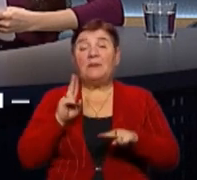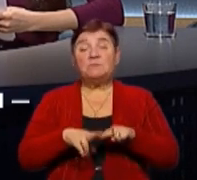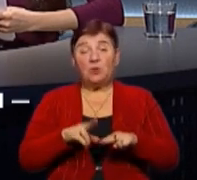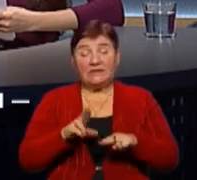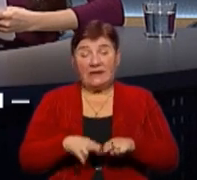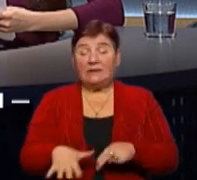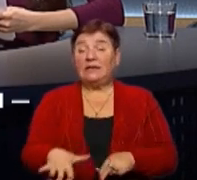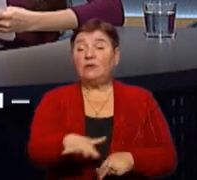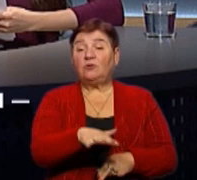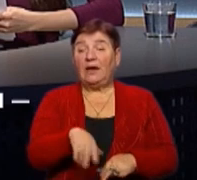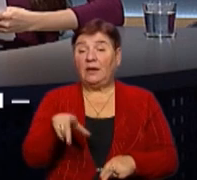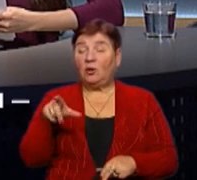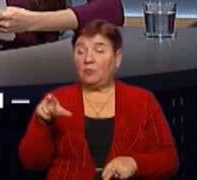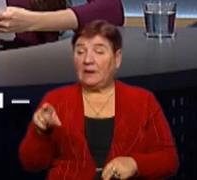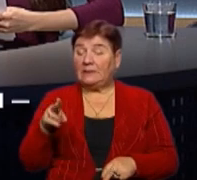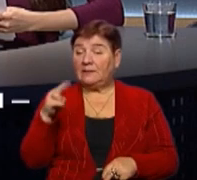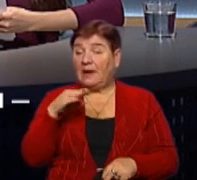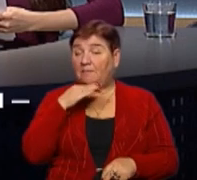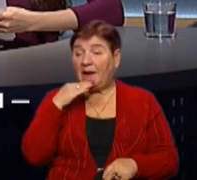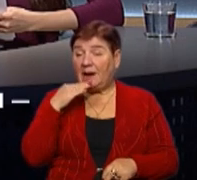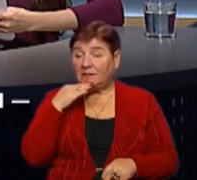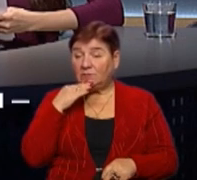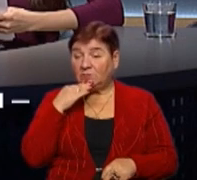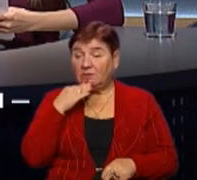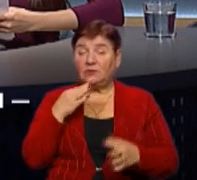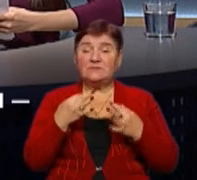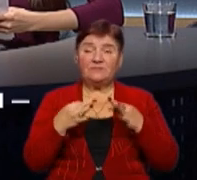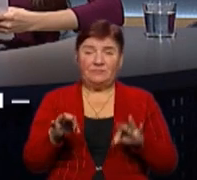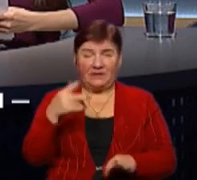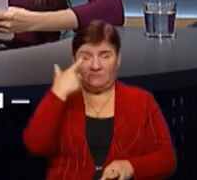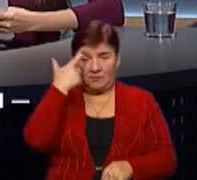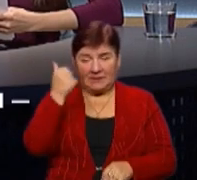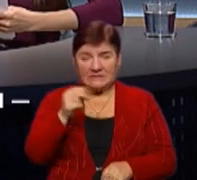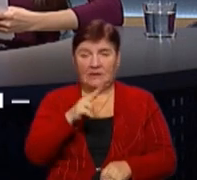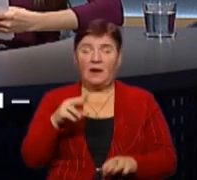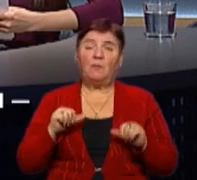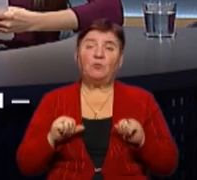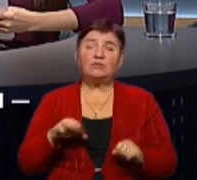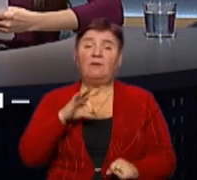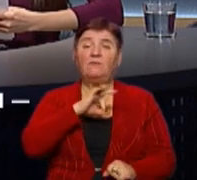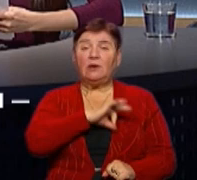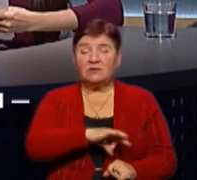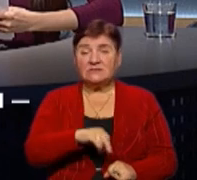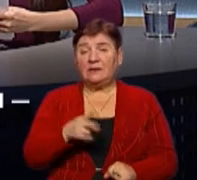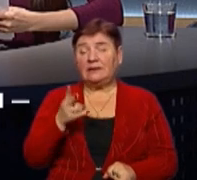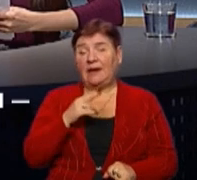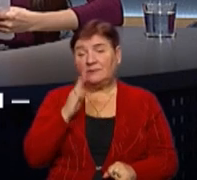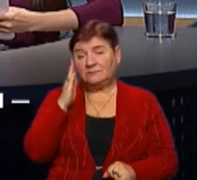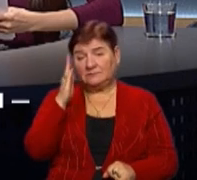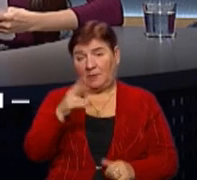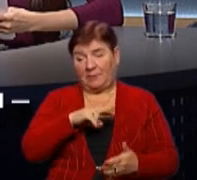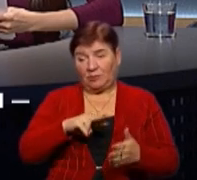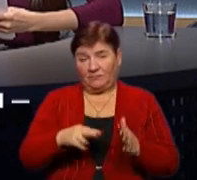паспорти територіальних громад, де багато зібрано об'єктивної і достовірної інформації, яка може бути використана якраз для